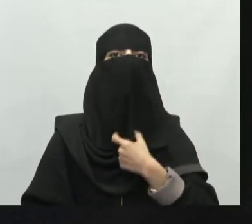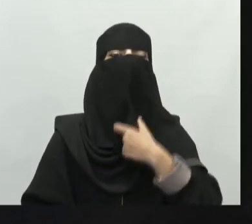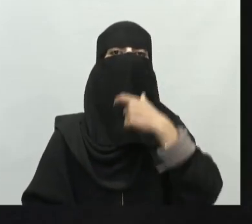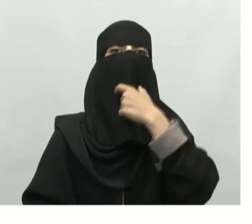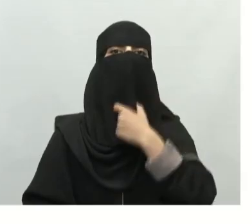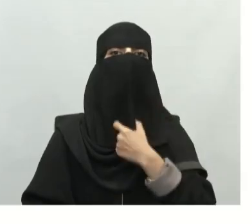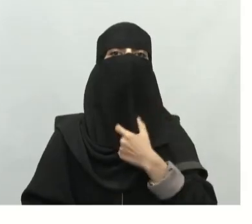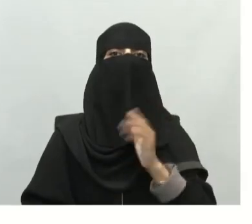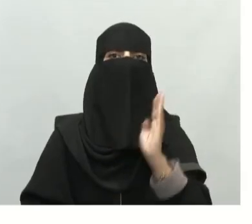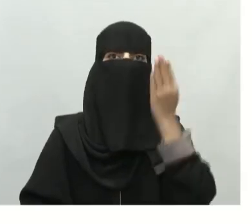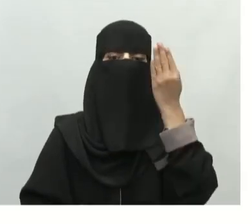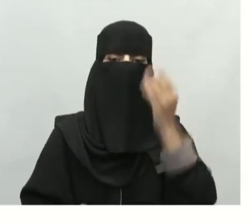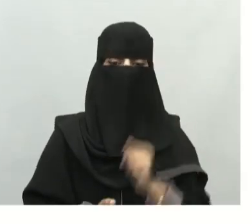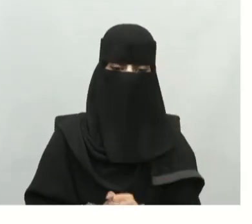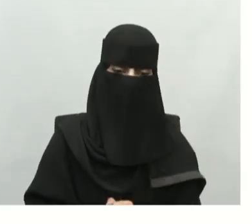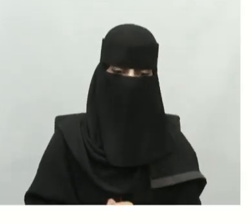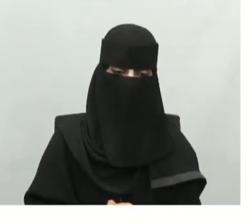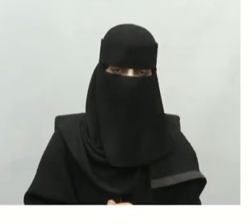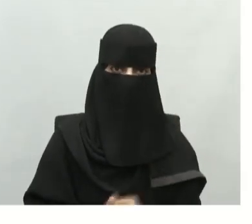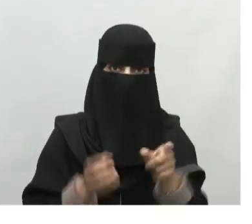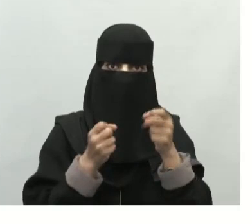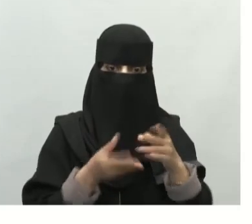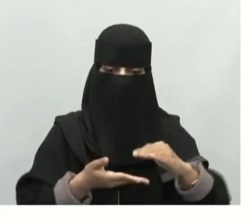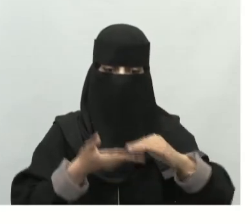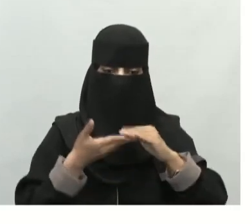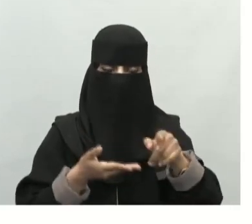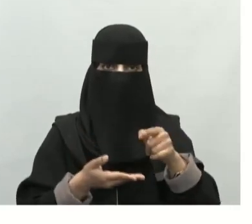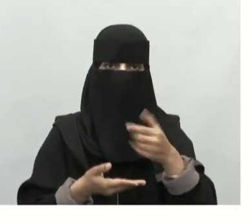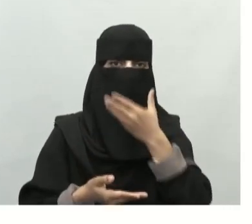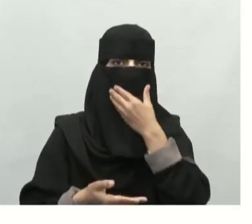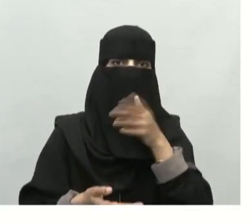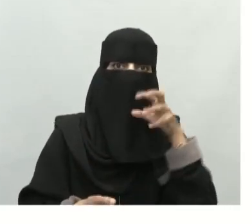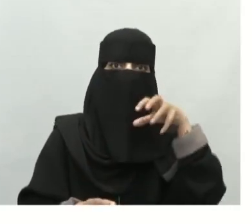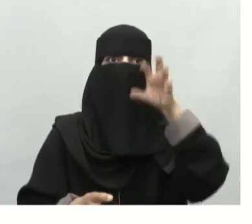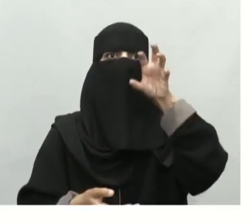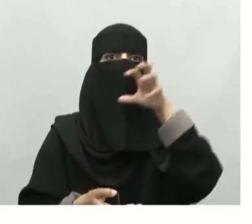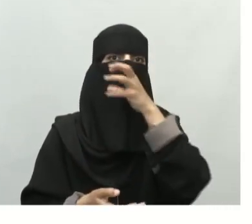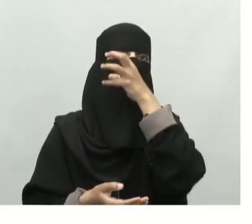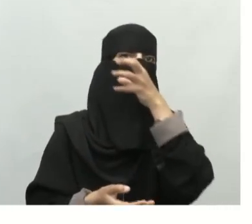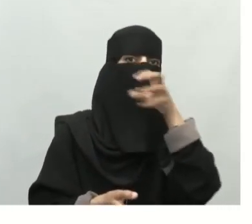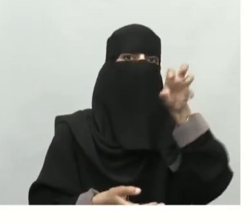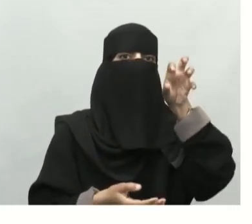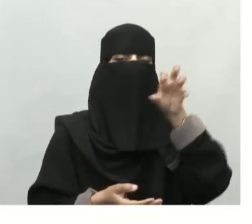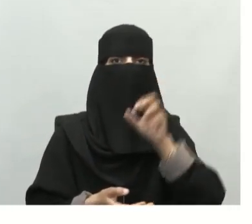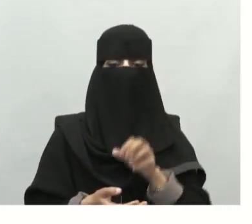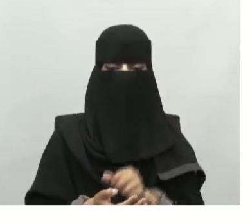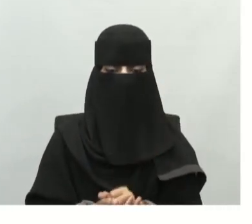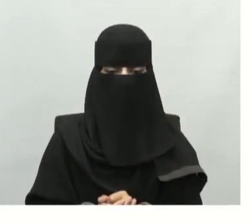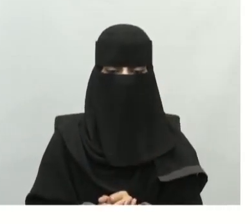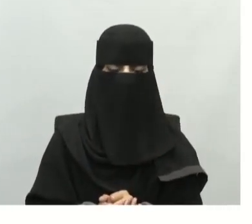عنقها طويل يسمح لراسها بالتحرك في جميع